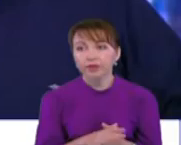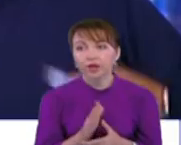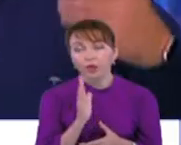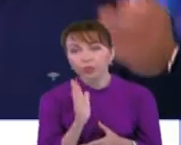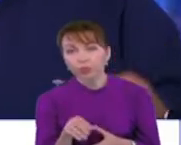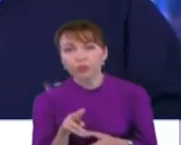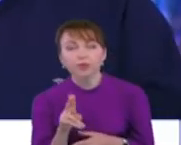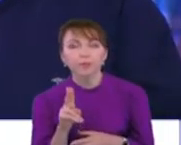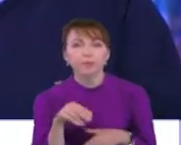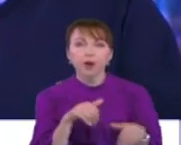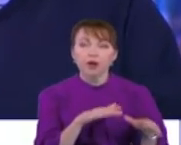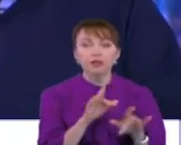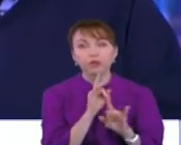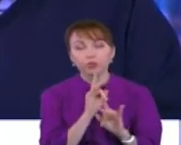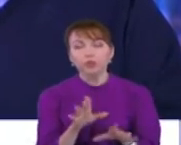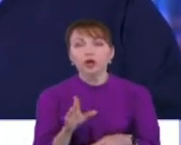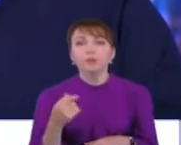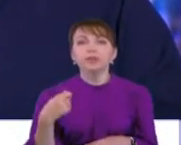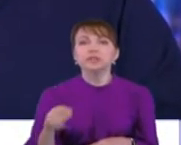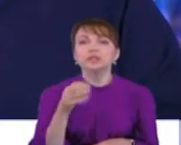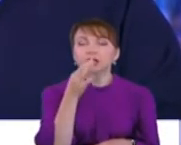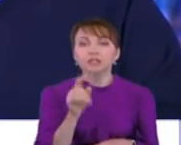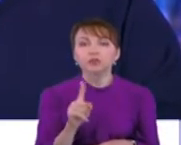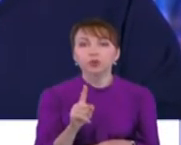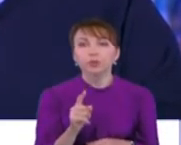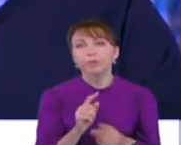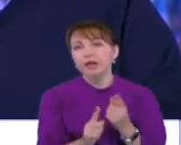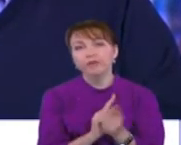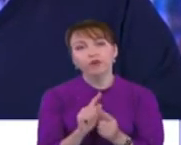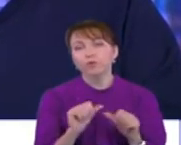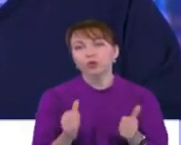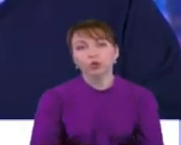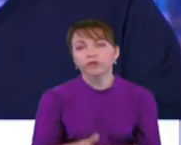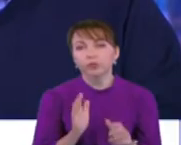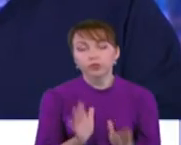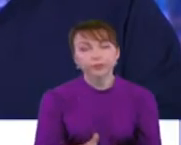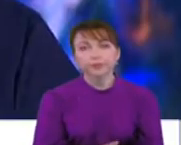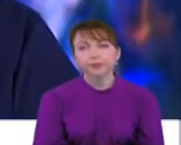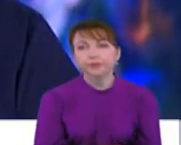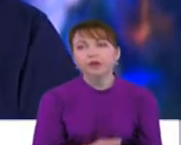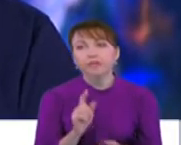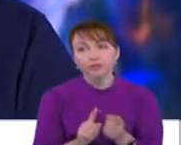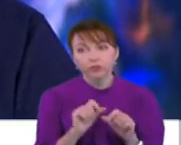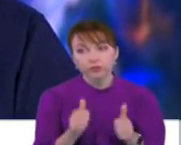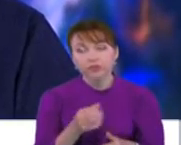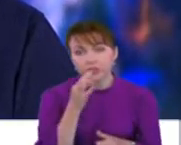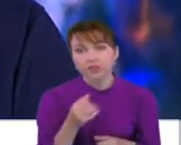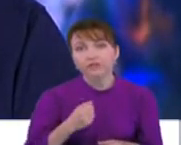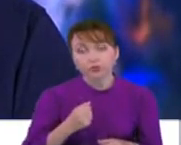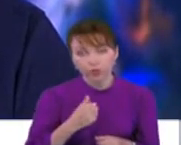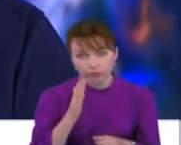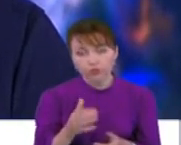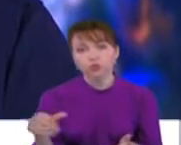не буде. Так. Але він що сказав президент? Що буде просто переформатовано. Він переформував і сказав, що військові будуть брати участь.